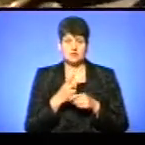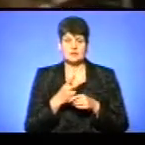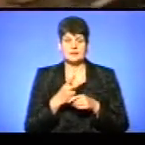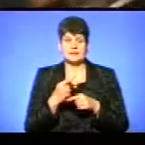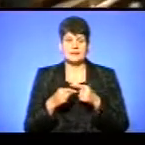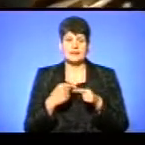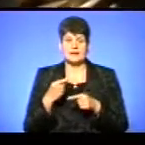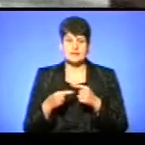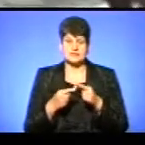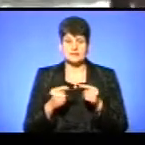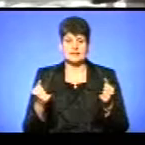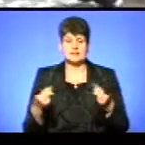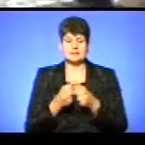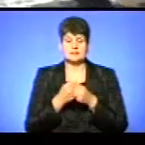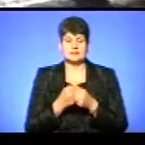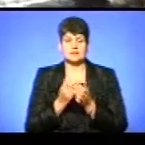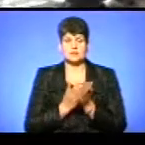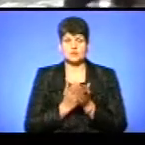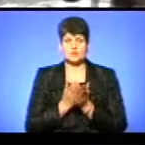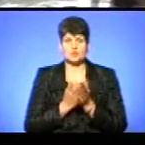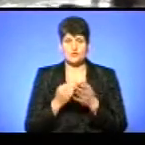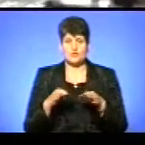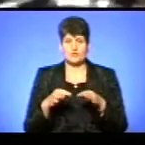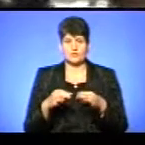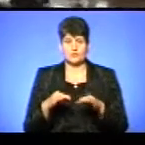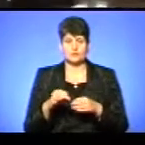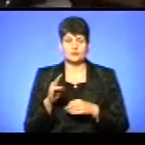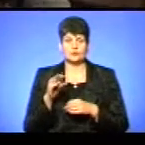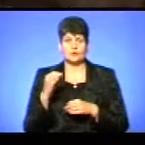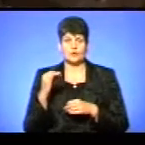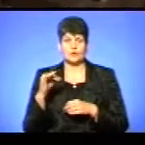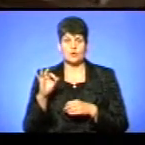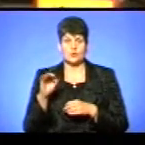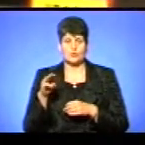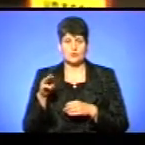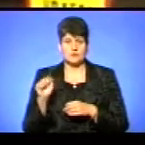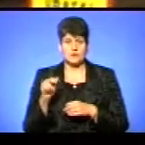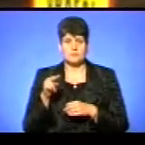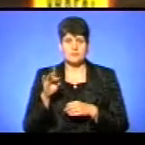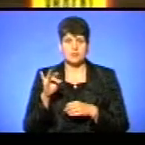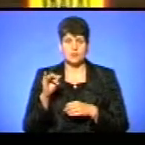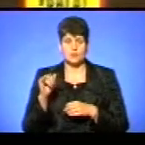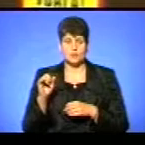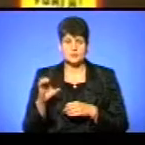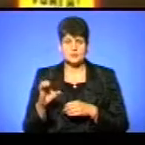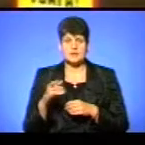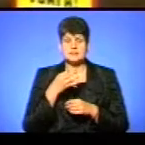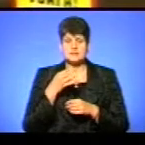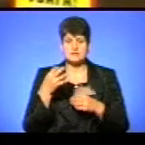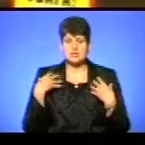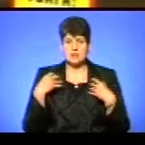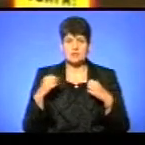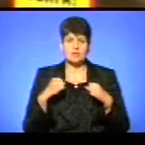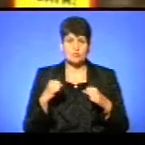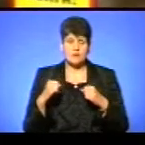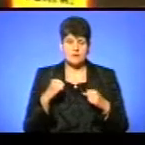наслідки зіткнення службового авто патрульної поліції «Toyota Prius» та автомобіля марки «Газель». Як повідомив начальник управління